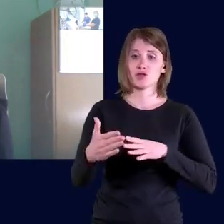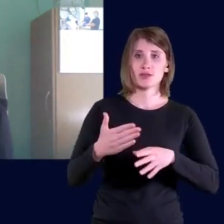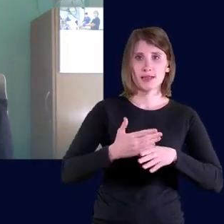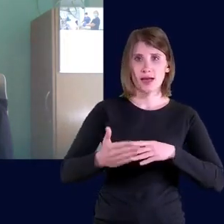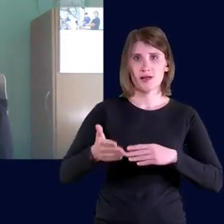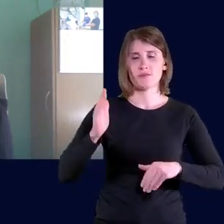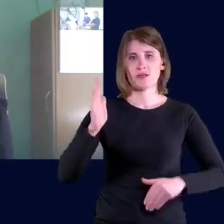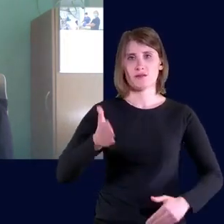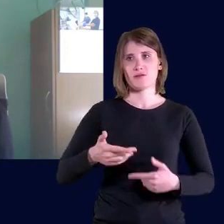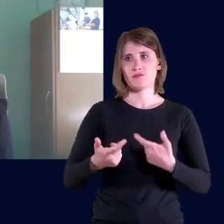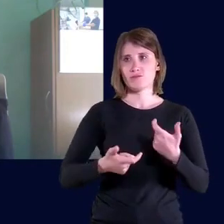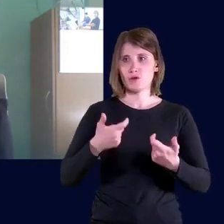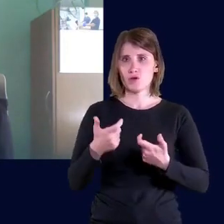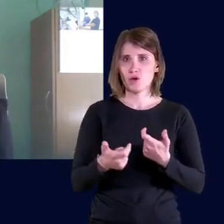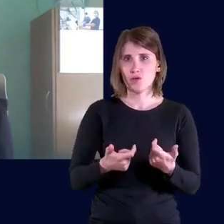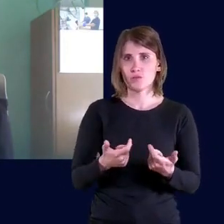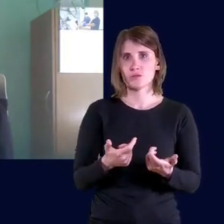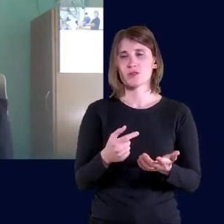będziemy